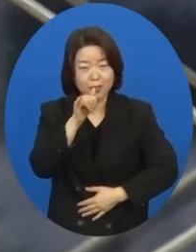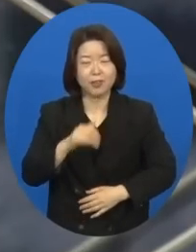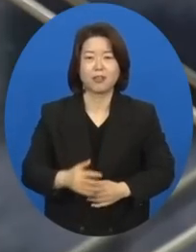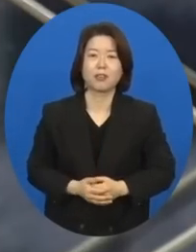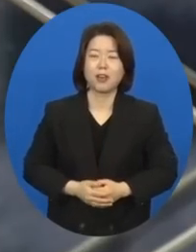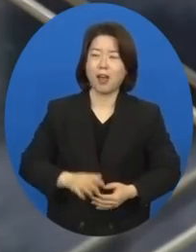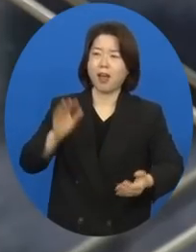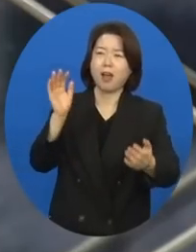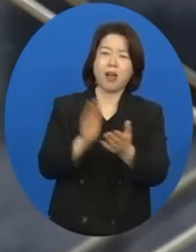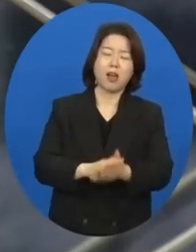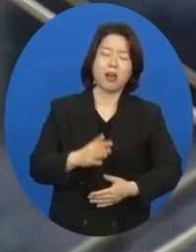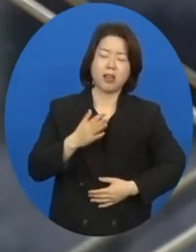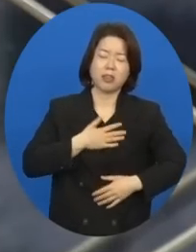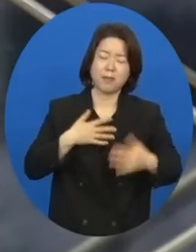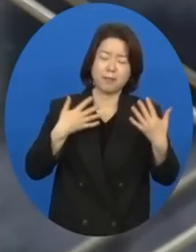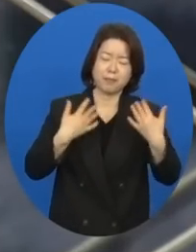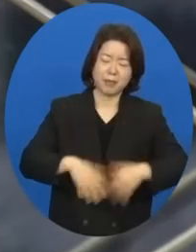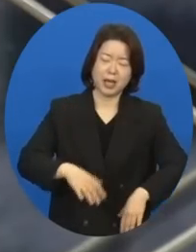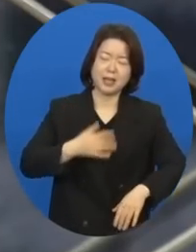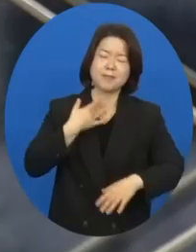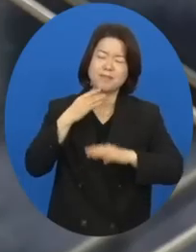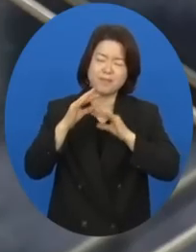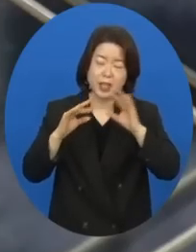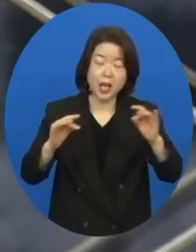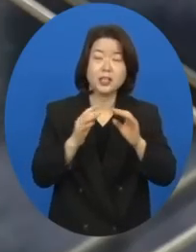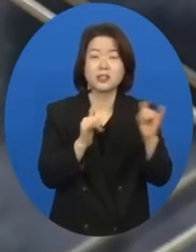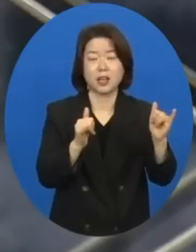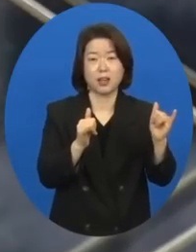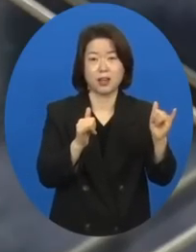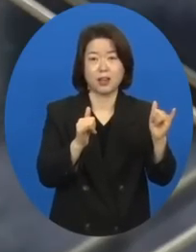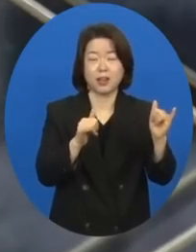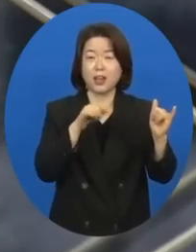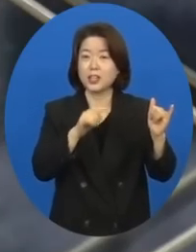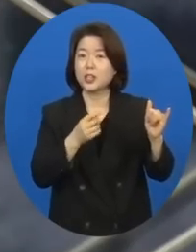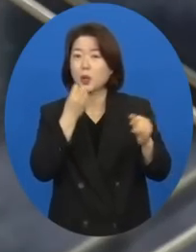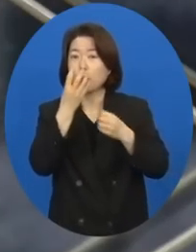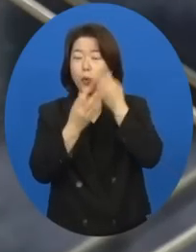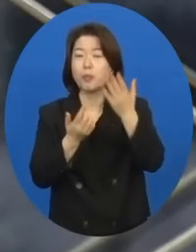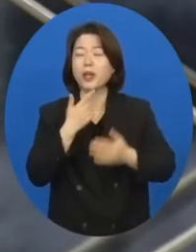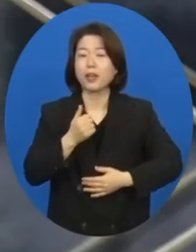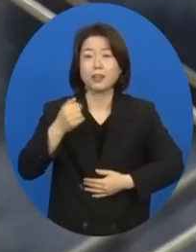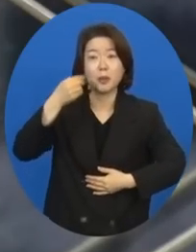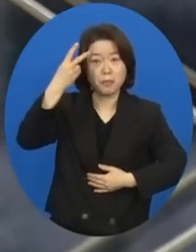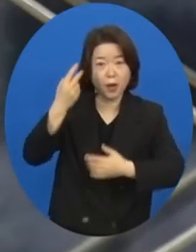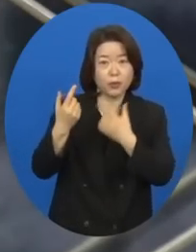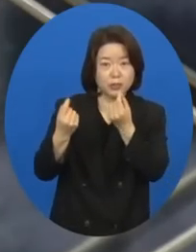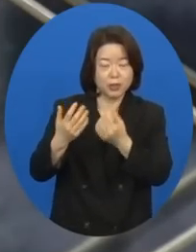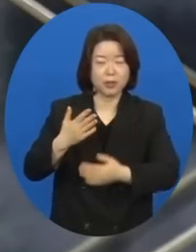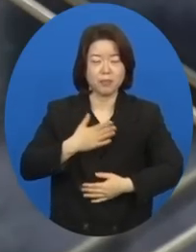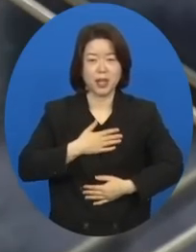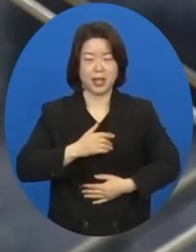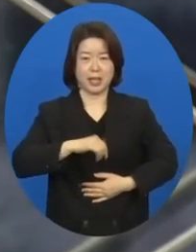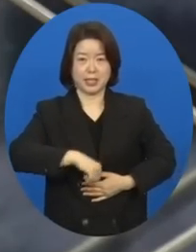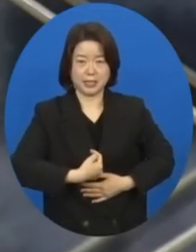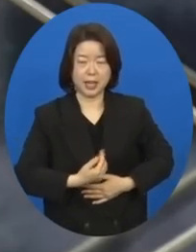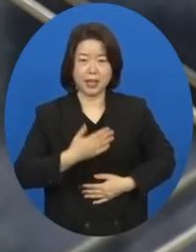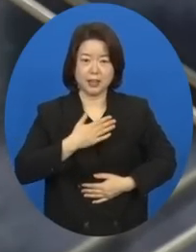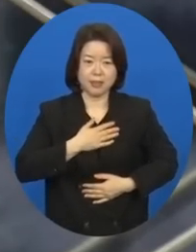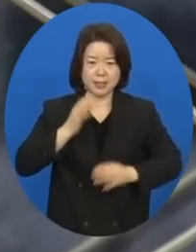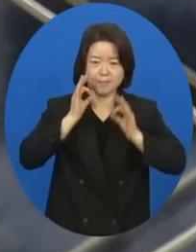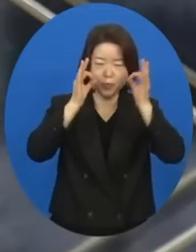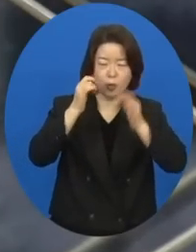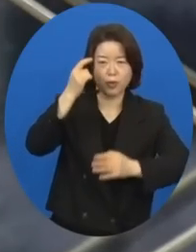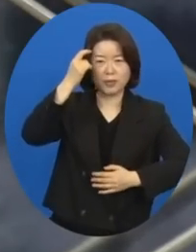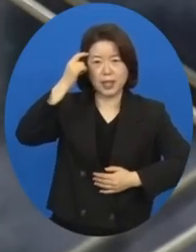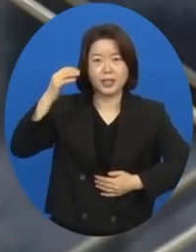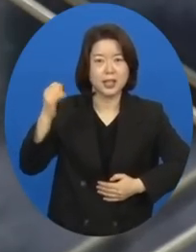오라 나는 곤고한 자로다. 그 사랑 앞에 바울의 이 고백처럼 내 자아와 내 노력과 내 뜻과 내